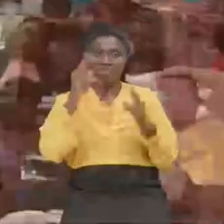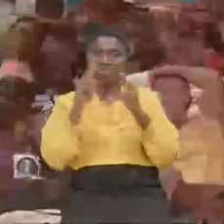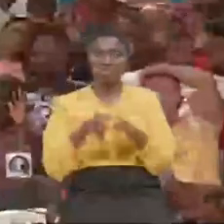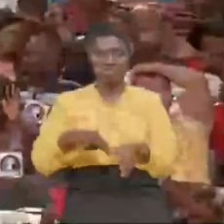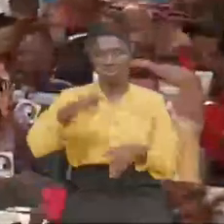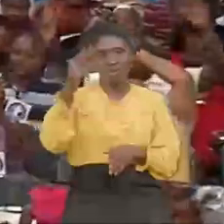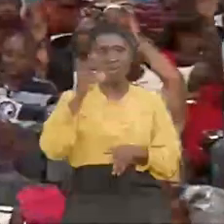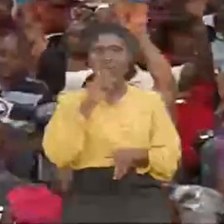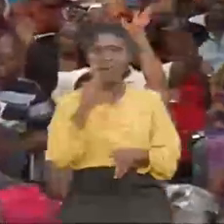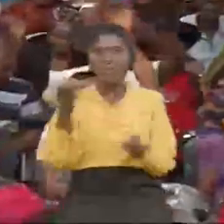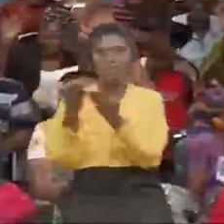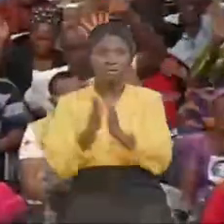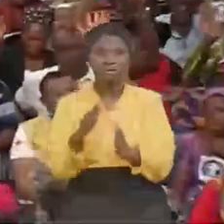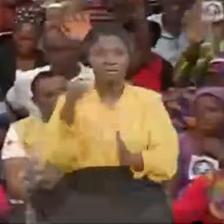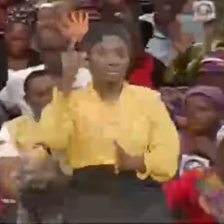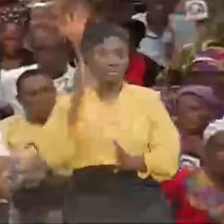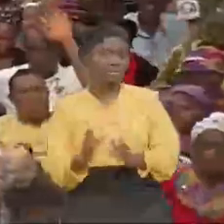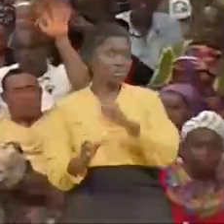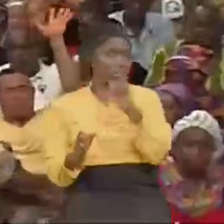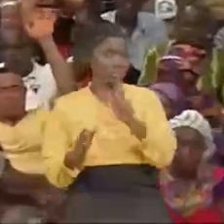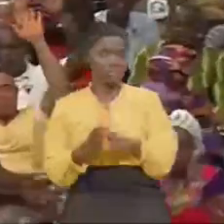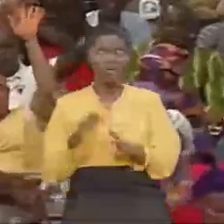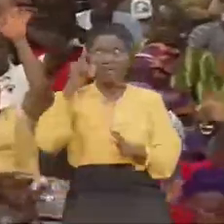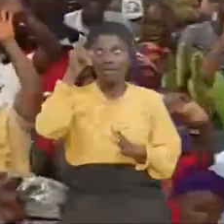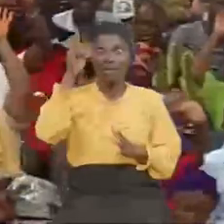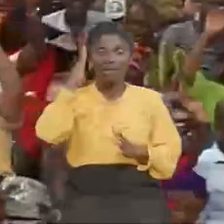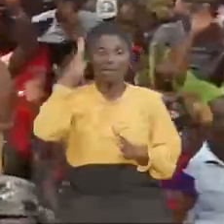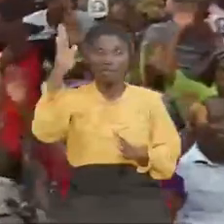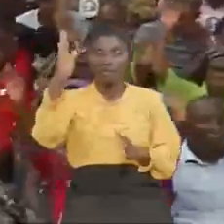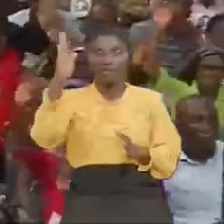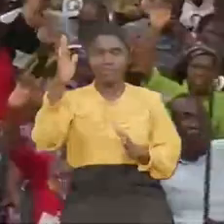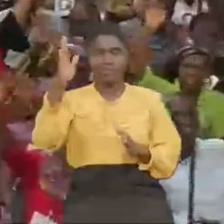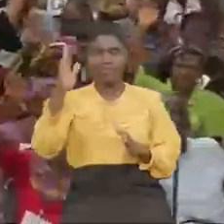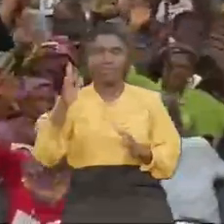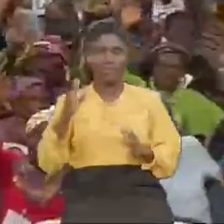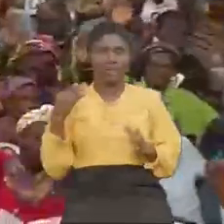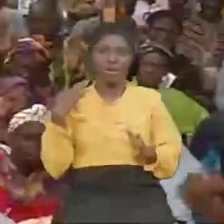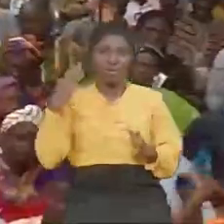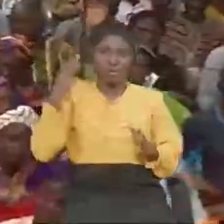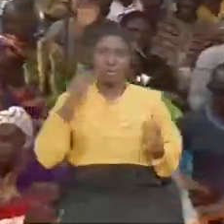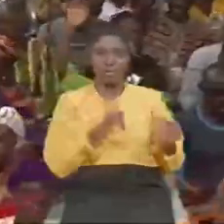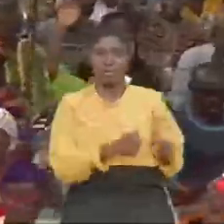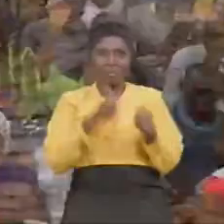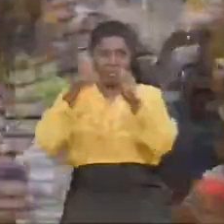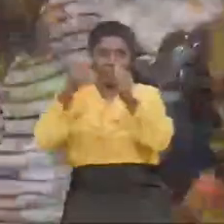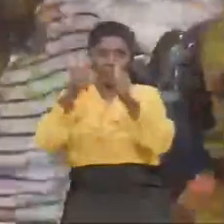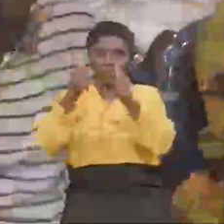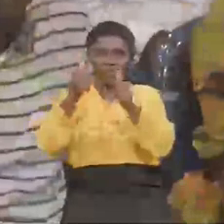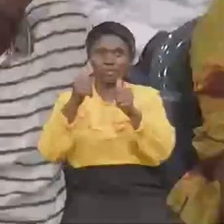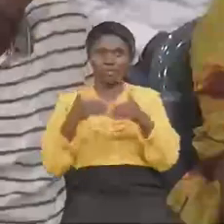là-bas? Il va te promouvoir et te lever au nom de Jésus. De